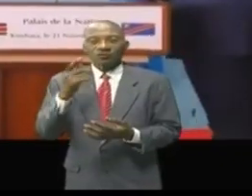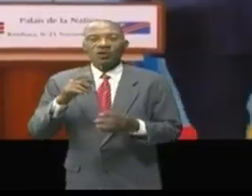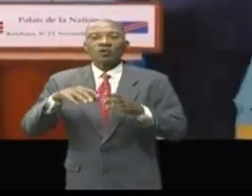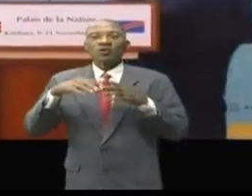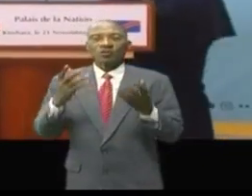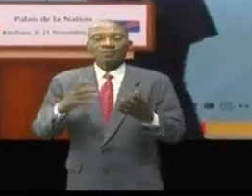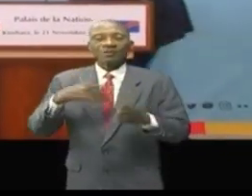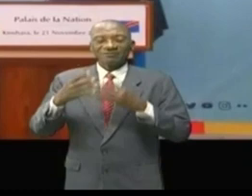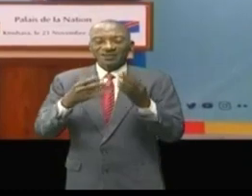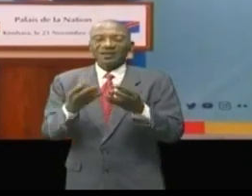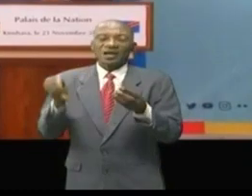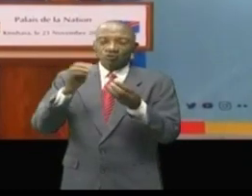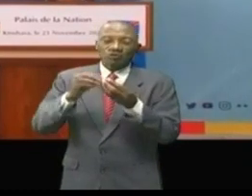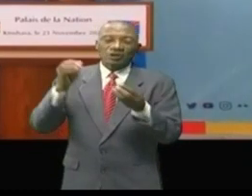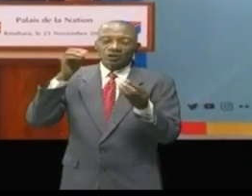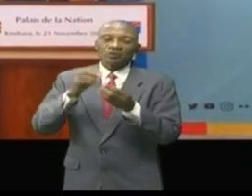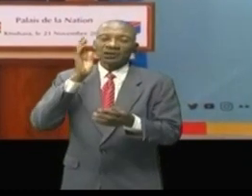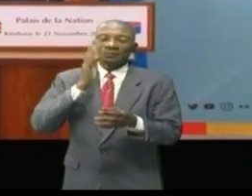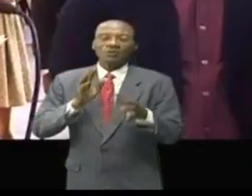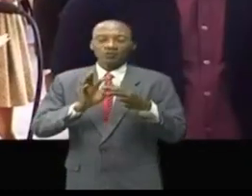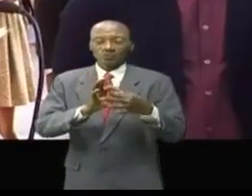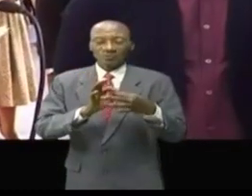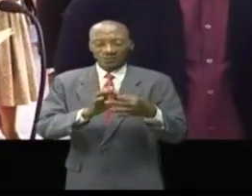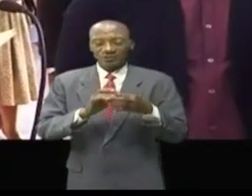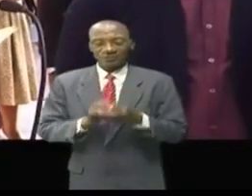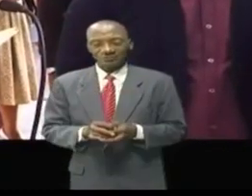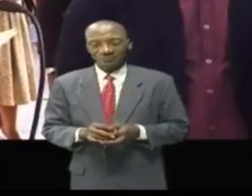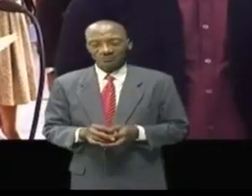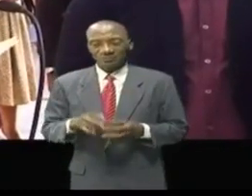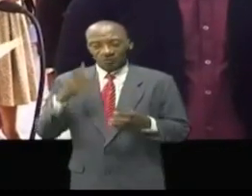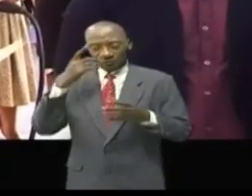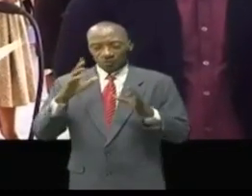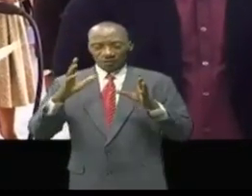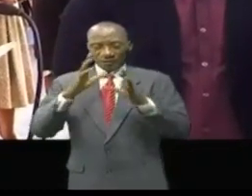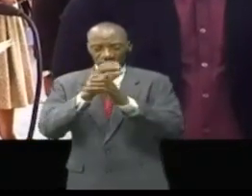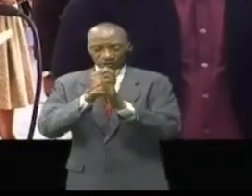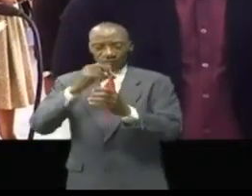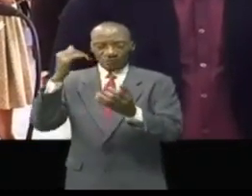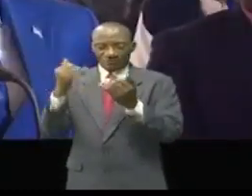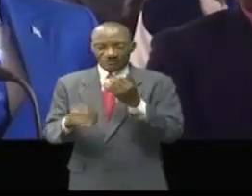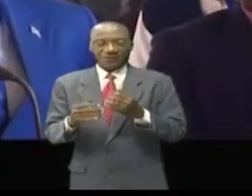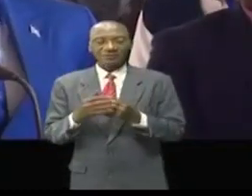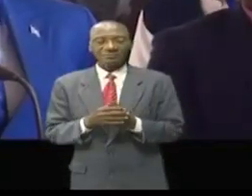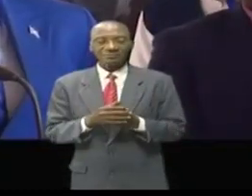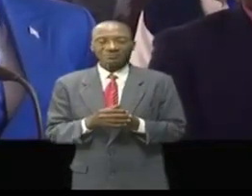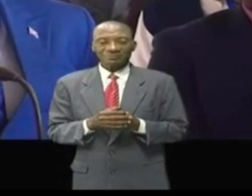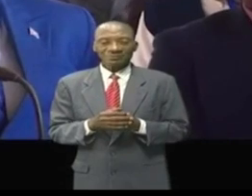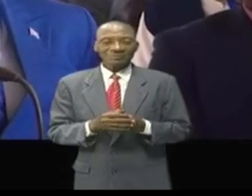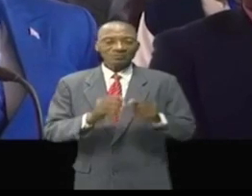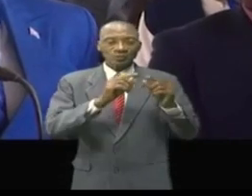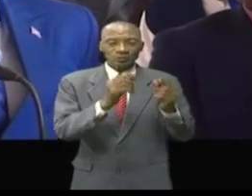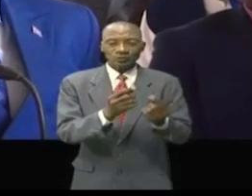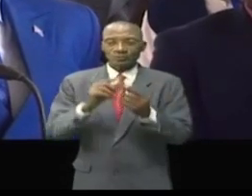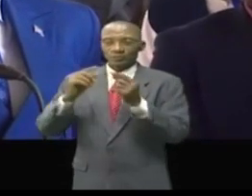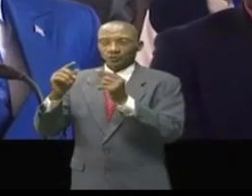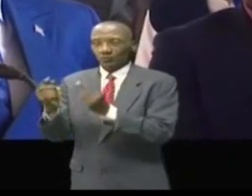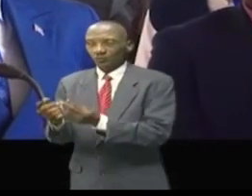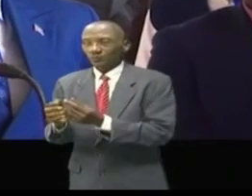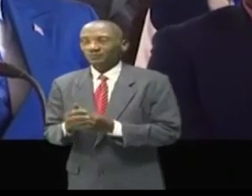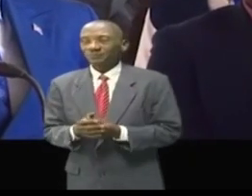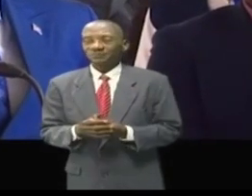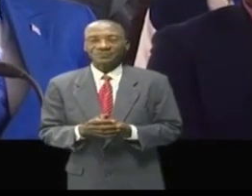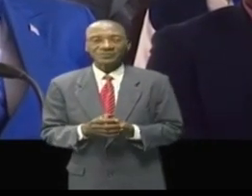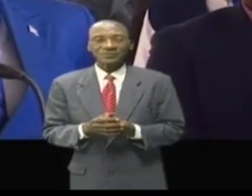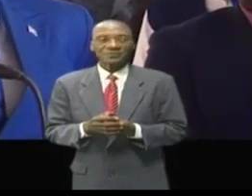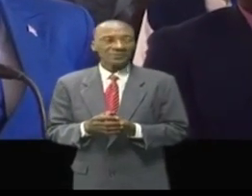à établir. Dans un communiqué final signé conjointement, les deux parties ont réaffirmé leur détermination à